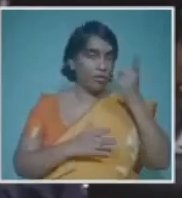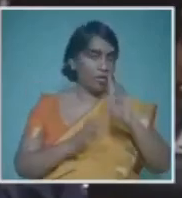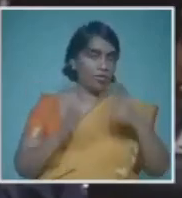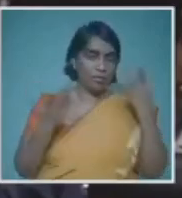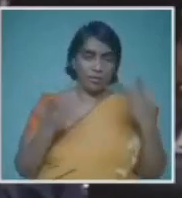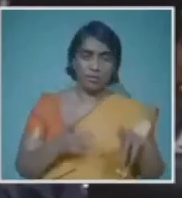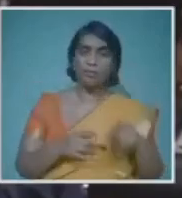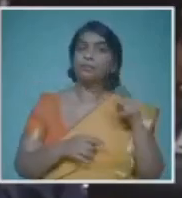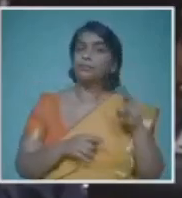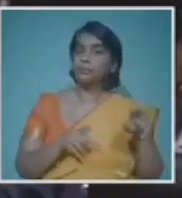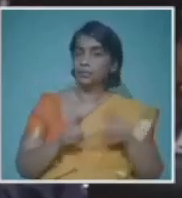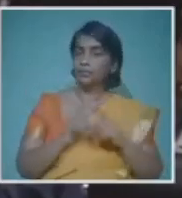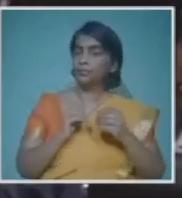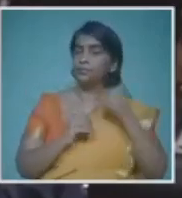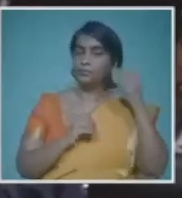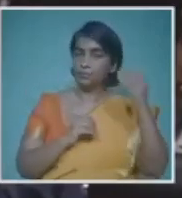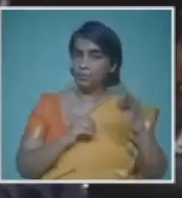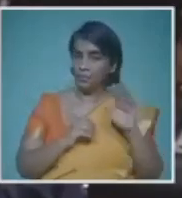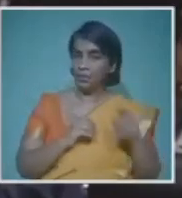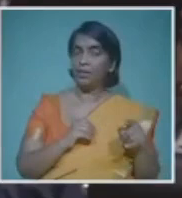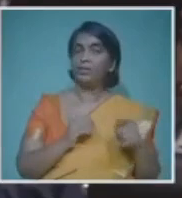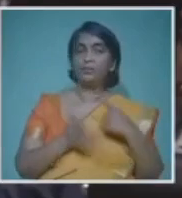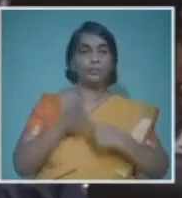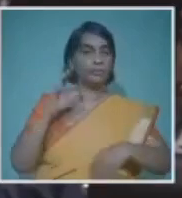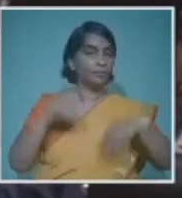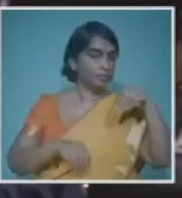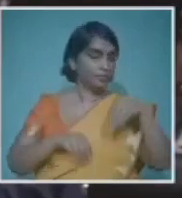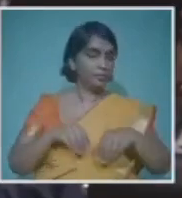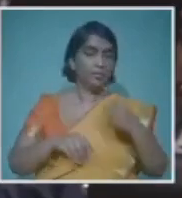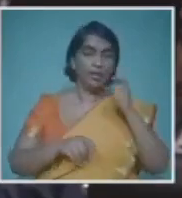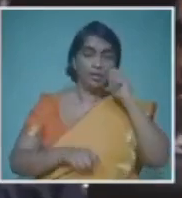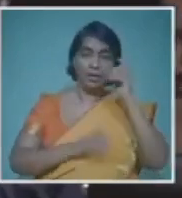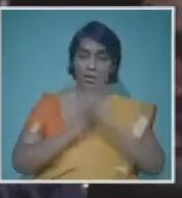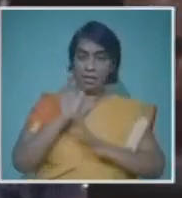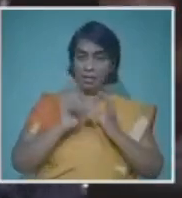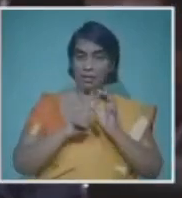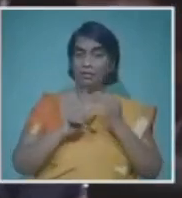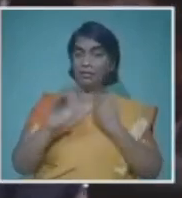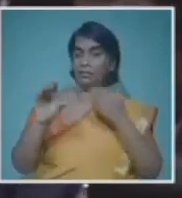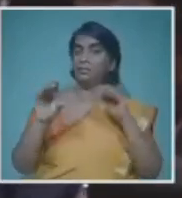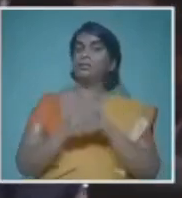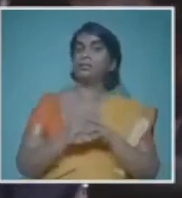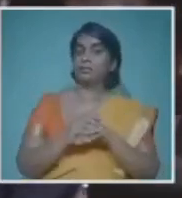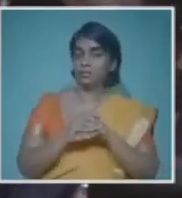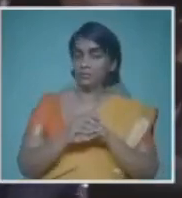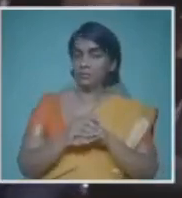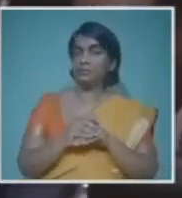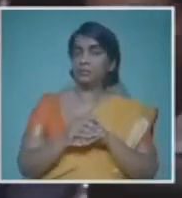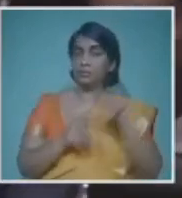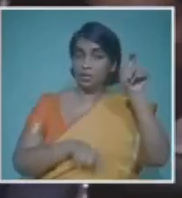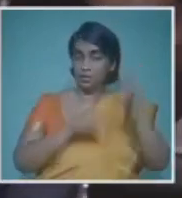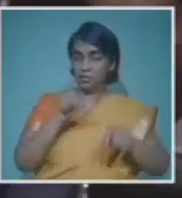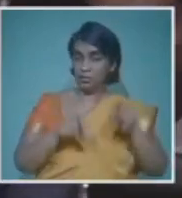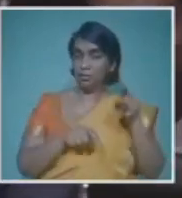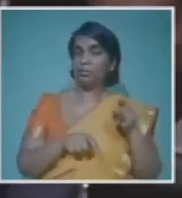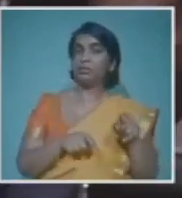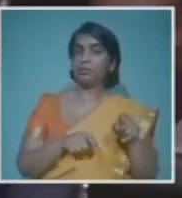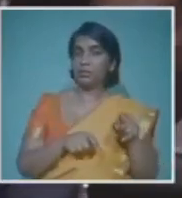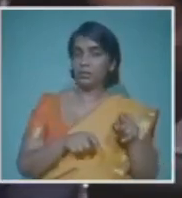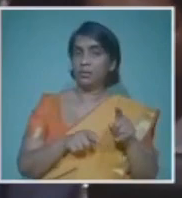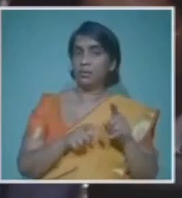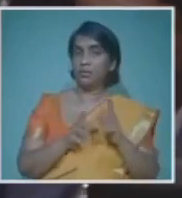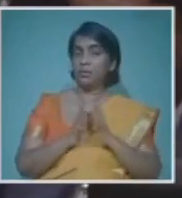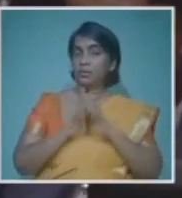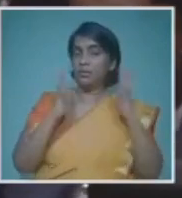ගත්තා. ඒ අනුව ඉදිරියේදී ඡන්දවලට මහජන නියෝජිතයන් විදිහට ඉදිරිපත් වන අපේක්ෂකයන්ට